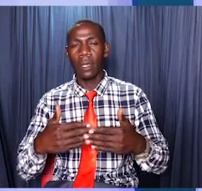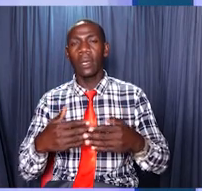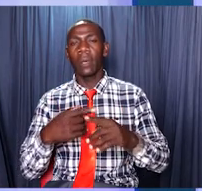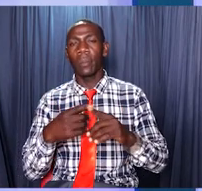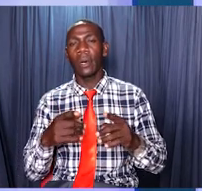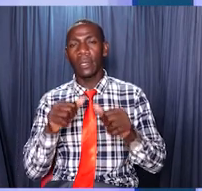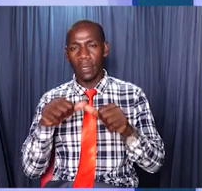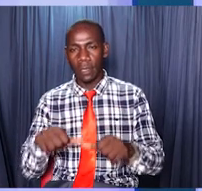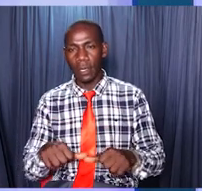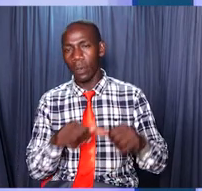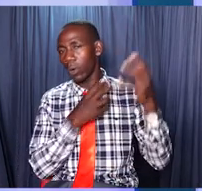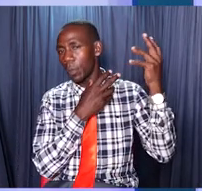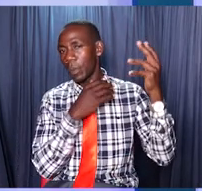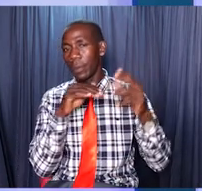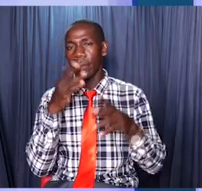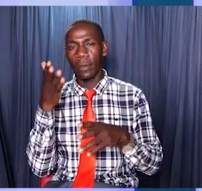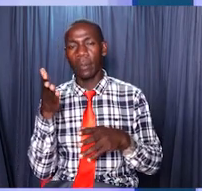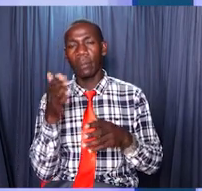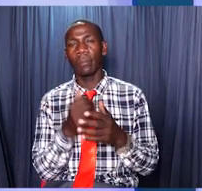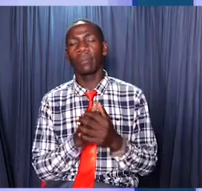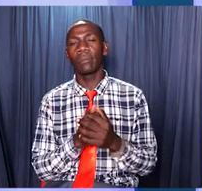bado unamtumaini. But you still hope for him.